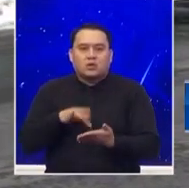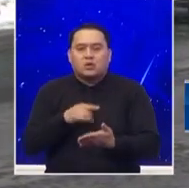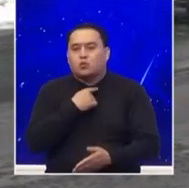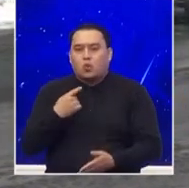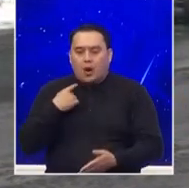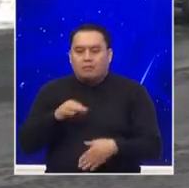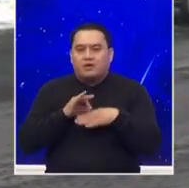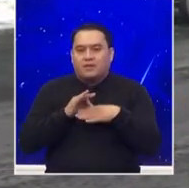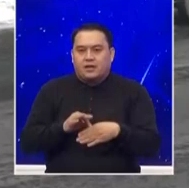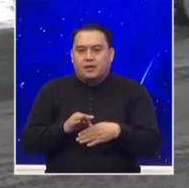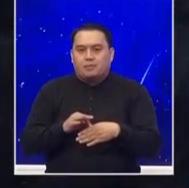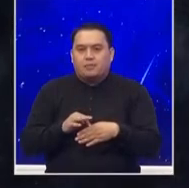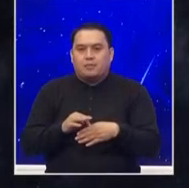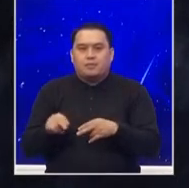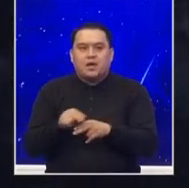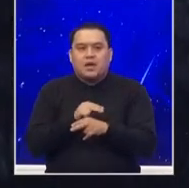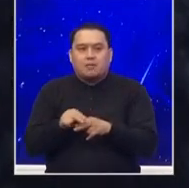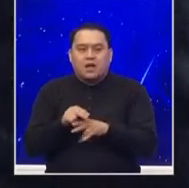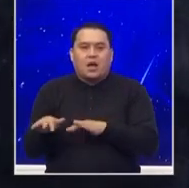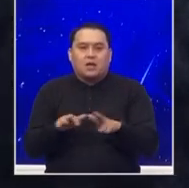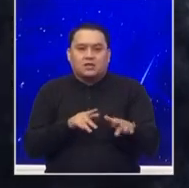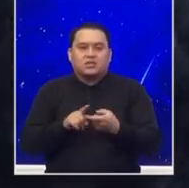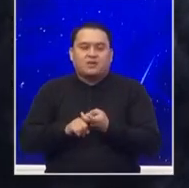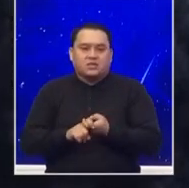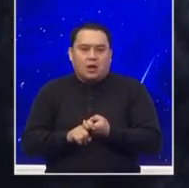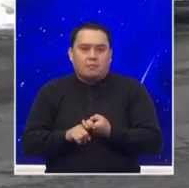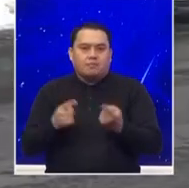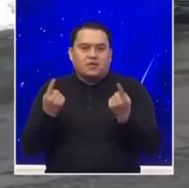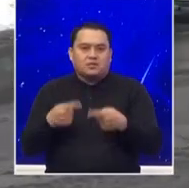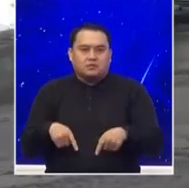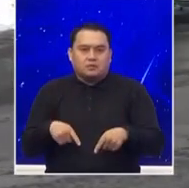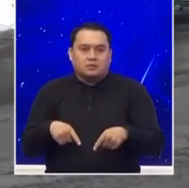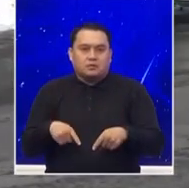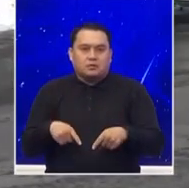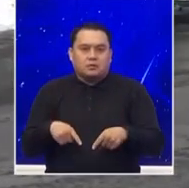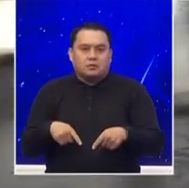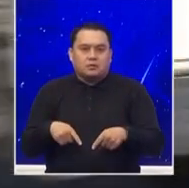провели ряд профилактических мероприятий. В связи с пандемией